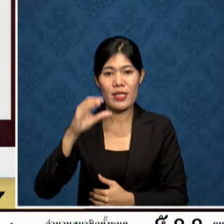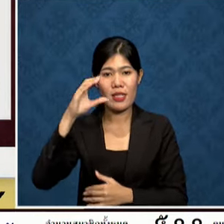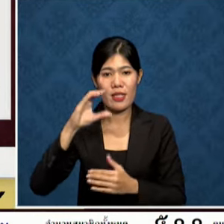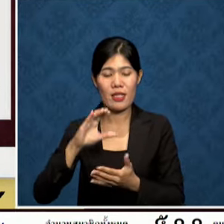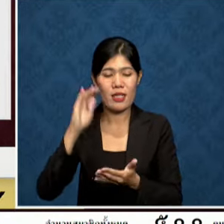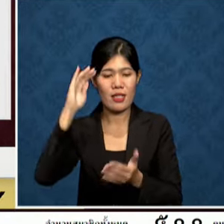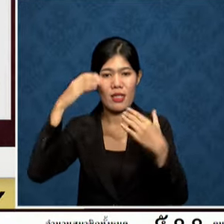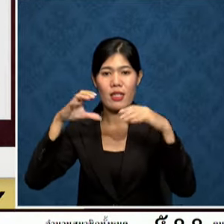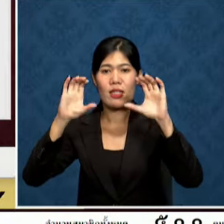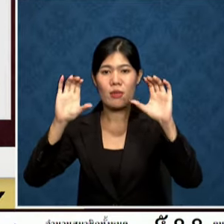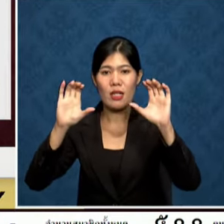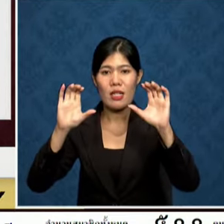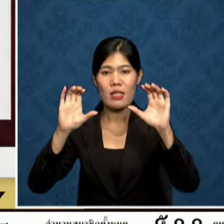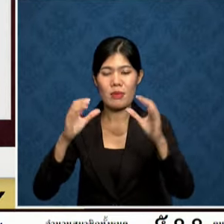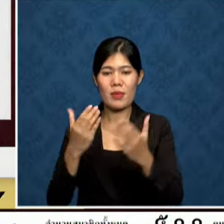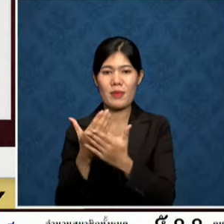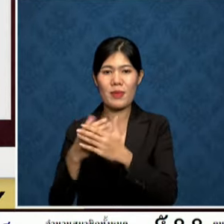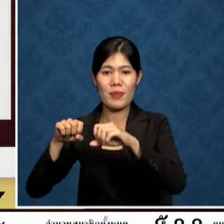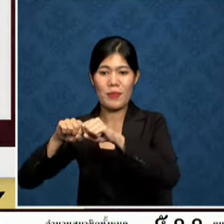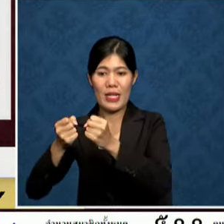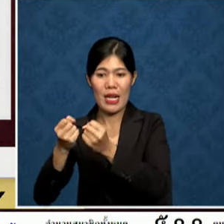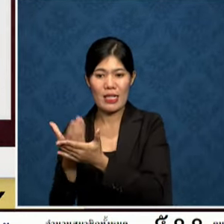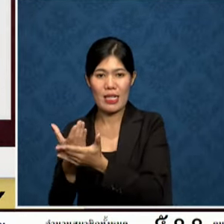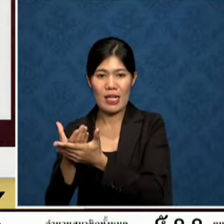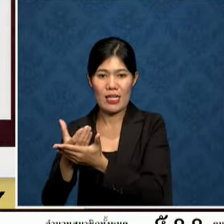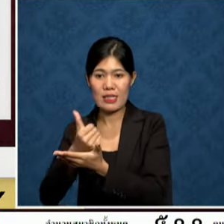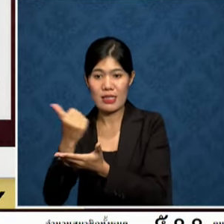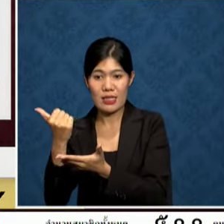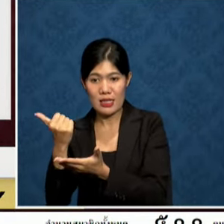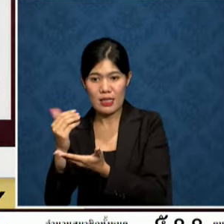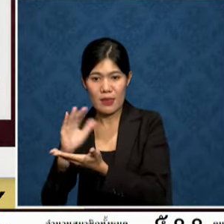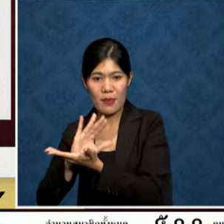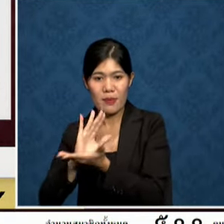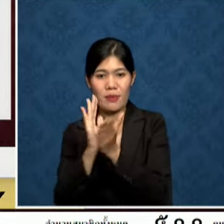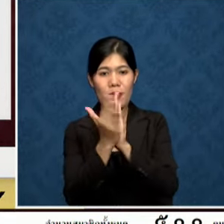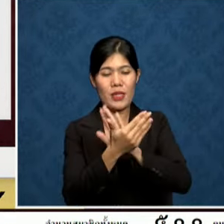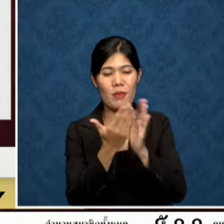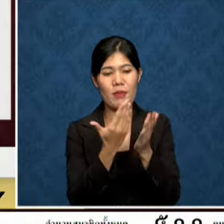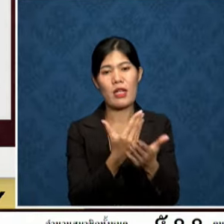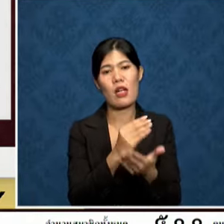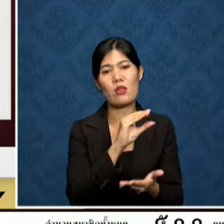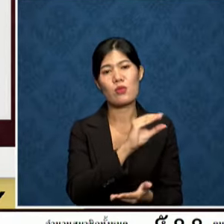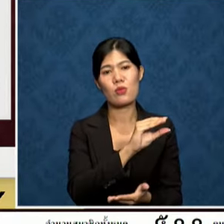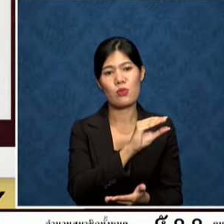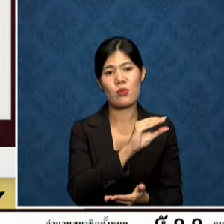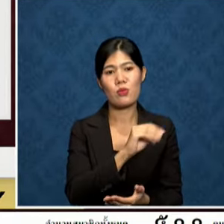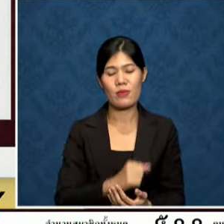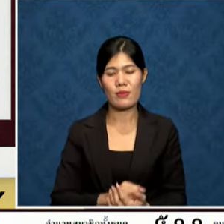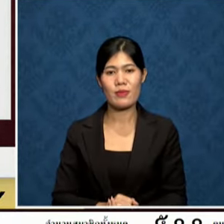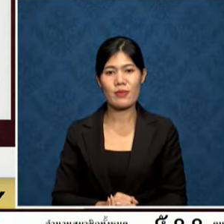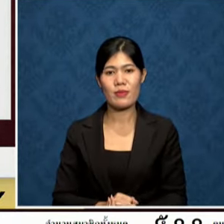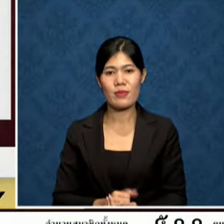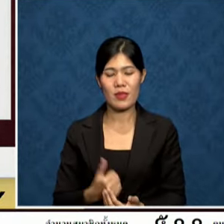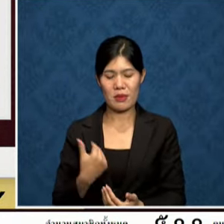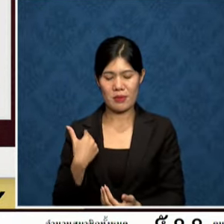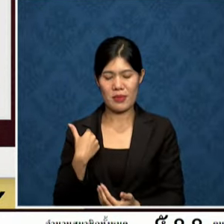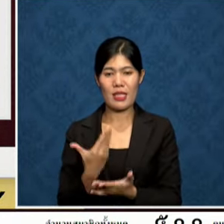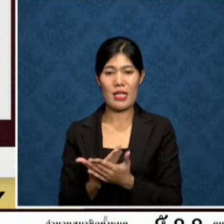รายจ่ายประจำบางตัวเพื่อเปลี่ยนให้เป็นรายจ่ายลงทุนที่ดิฉันต้องสันนิษฐานแบบนี้ก็เพราะว่ามันมีรายจ่ายประจำหลาย